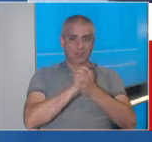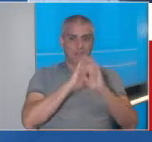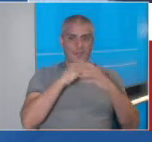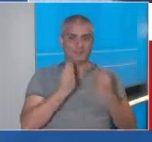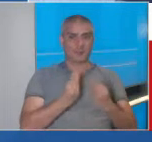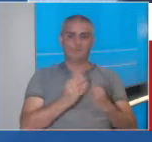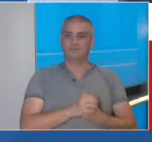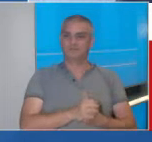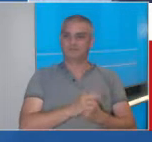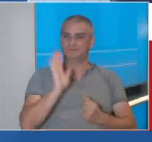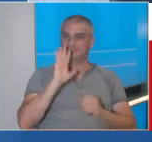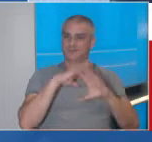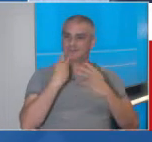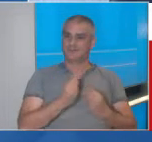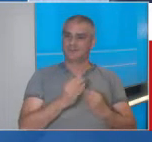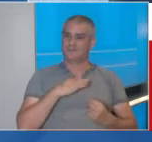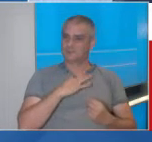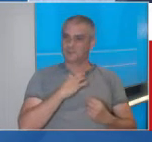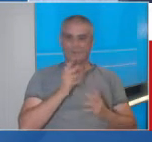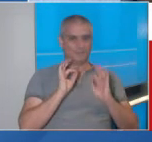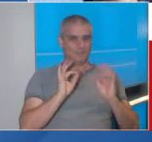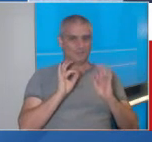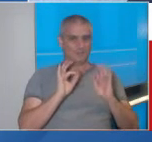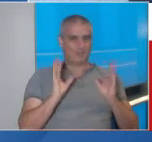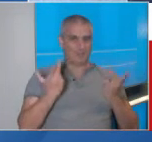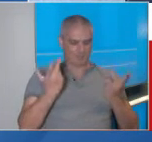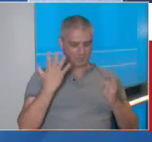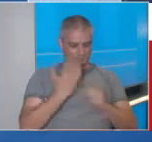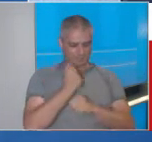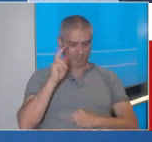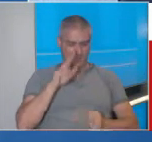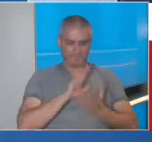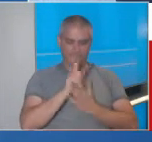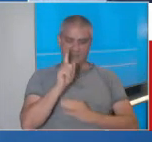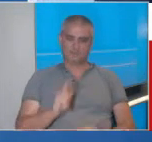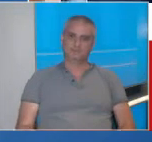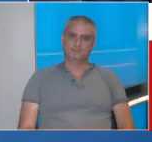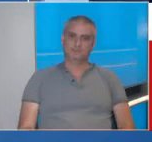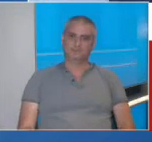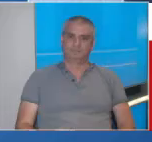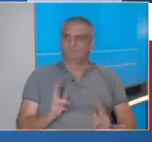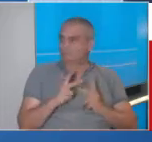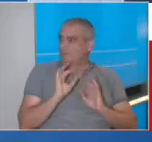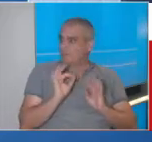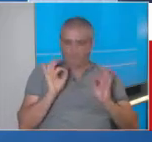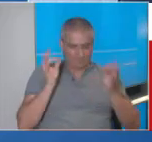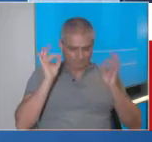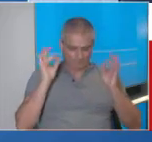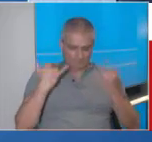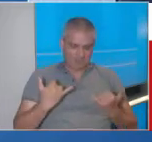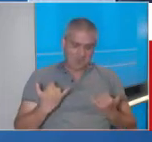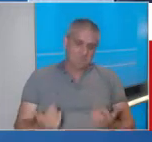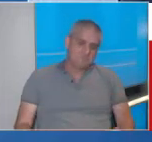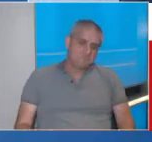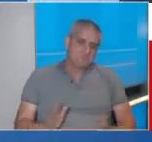רועי. ערב טוב, יובל, מה שלומך? בסדר, אורי, למה זה עבד בשנת 2011 בצורה באמת חסרת תקדים,